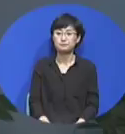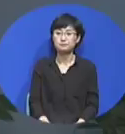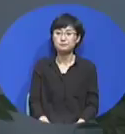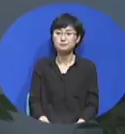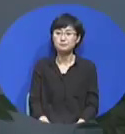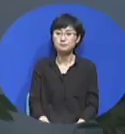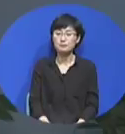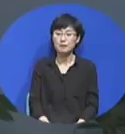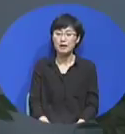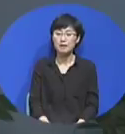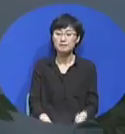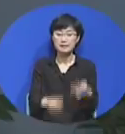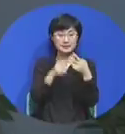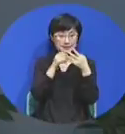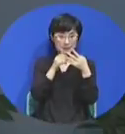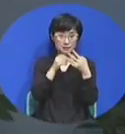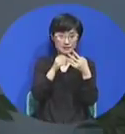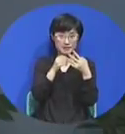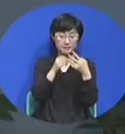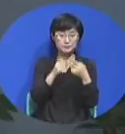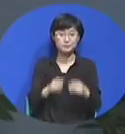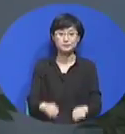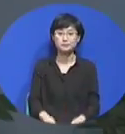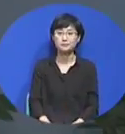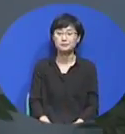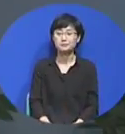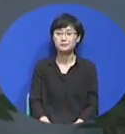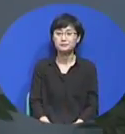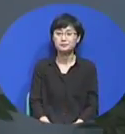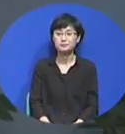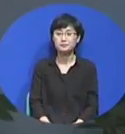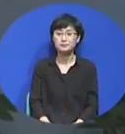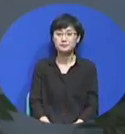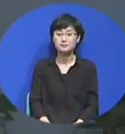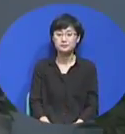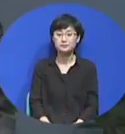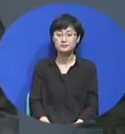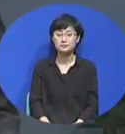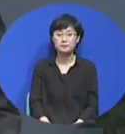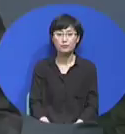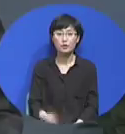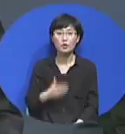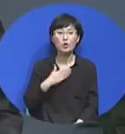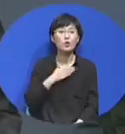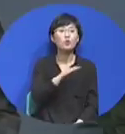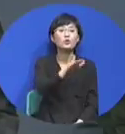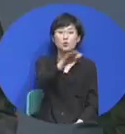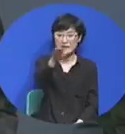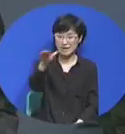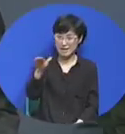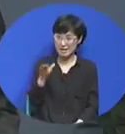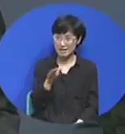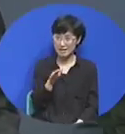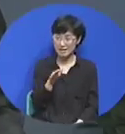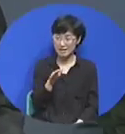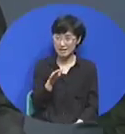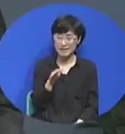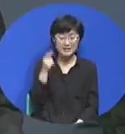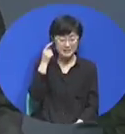또 세 번째로 알린 게 있습니다. The third thing he speaks about. 우리가 지식이라고 하는